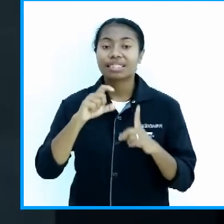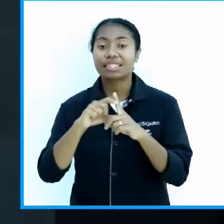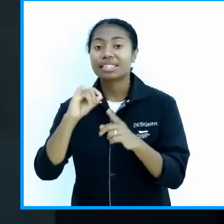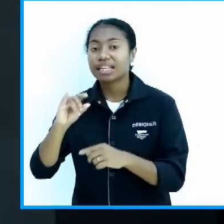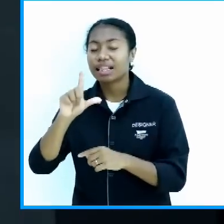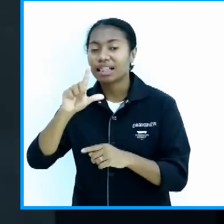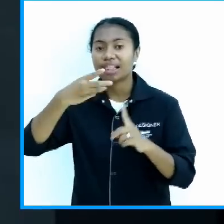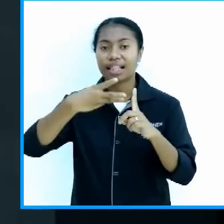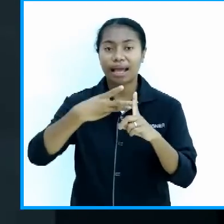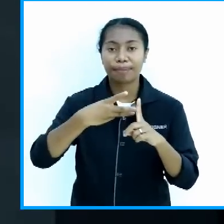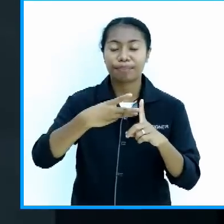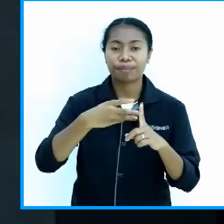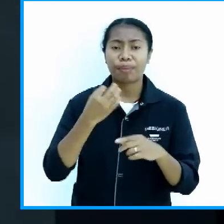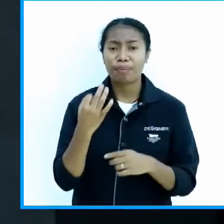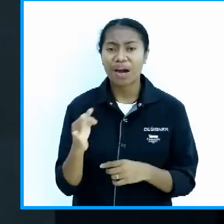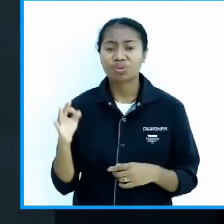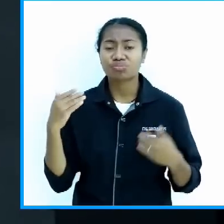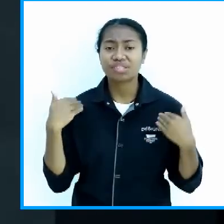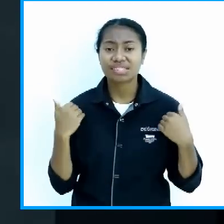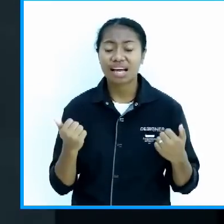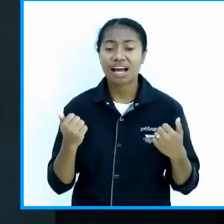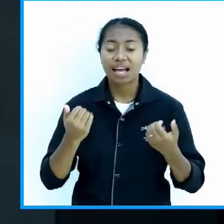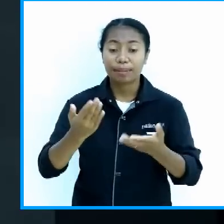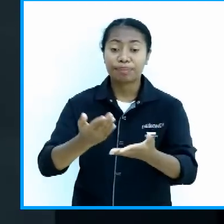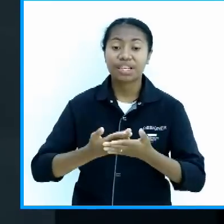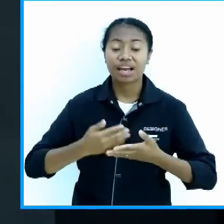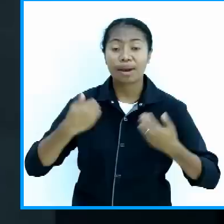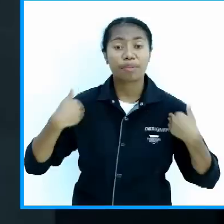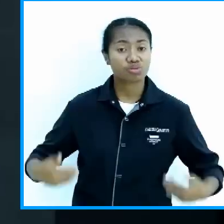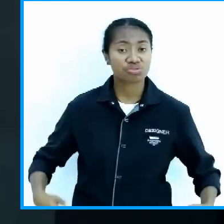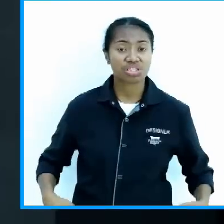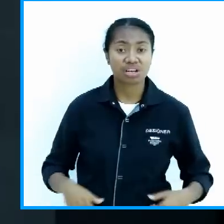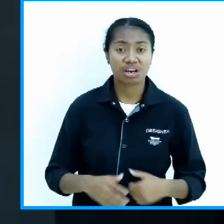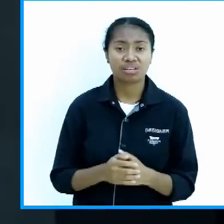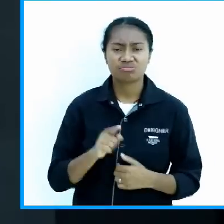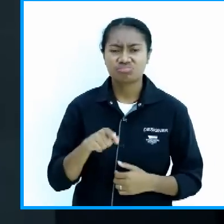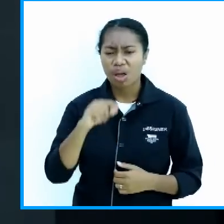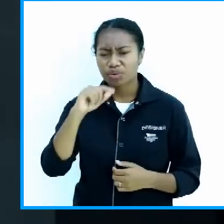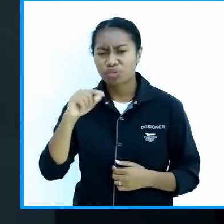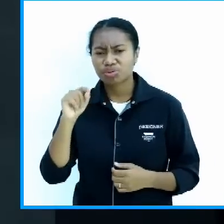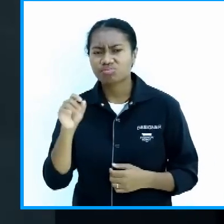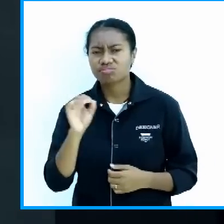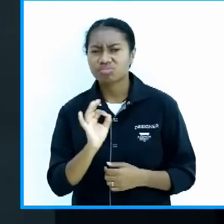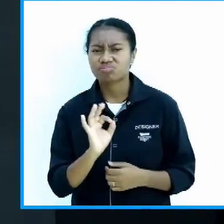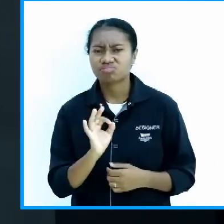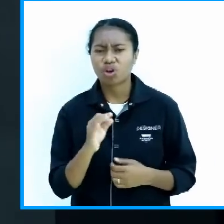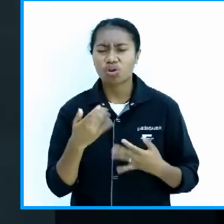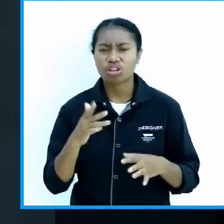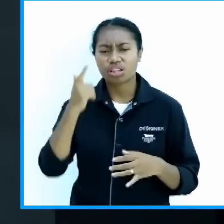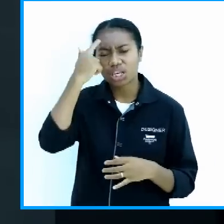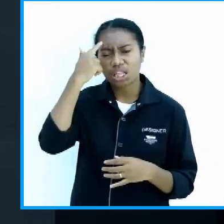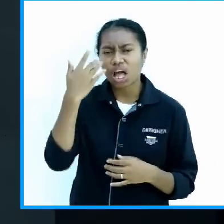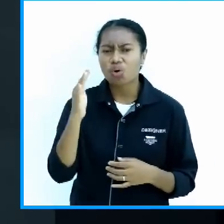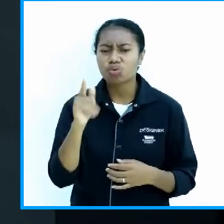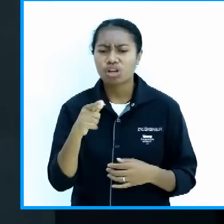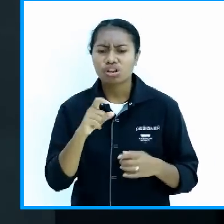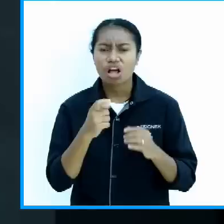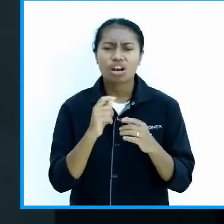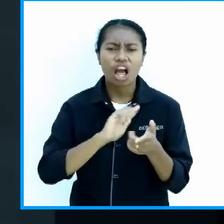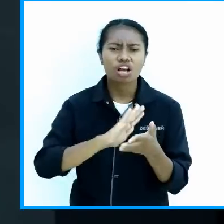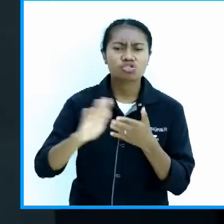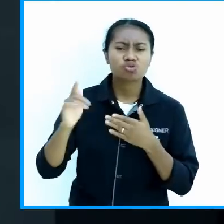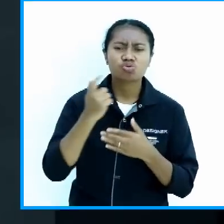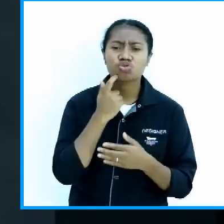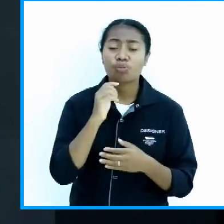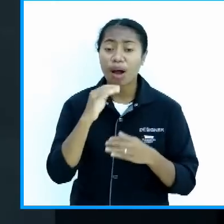hewan coba, baru bisa ke manusia. Jadi ini bukan betul-betul sesuatu yang kita tidak tahu apa-apa, kita coba di manusia. Ini sesuatu